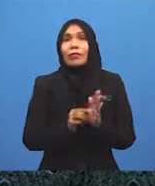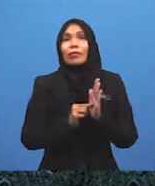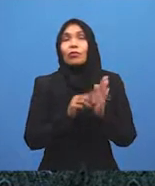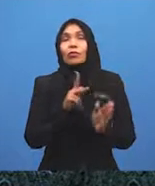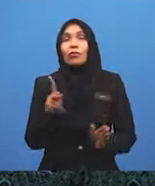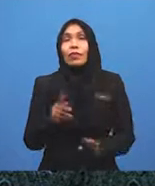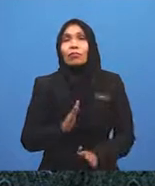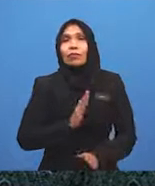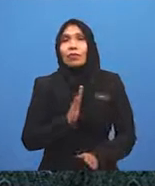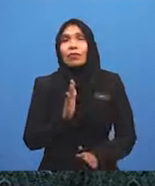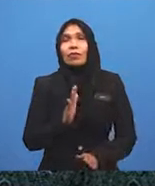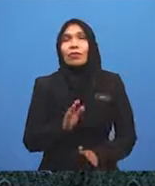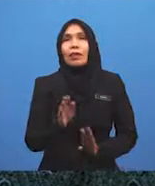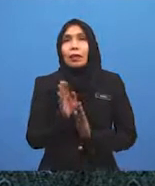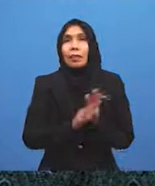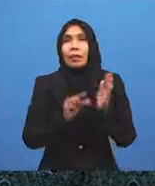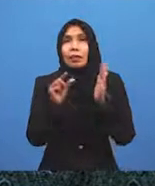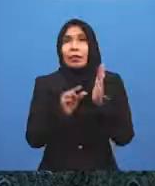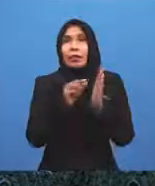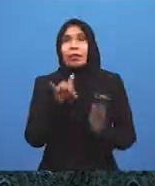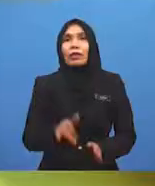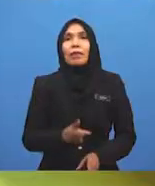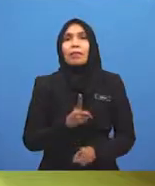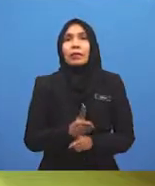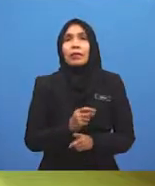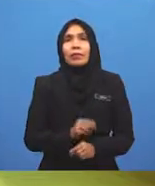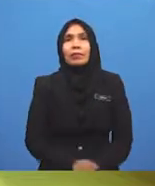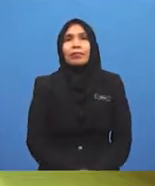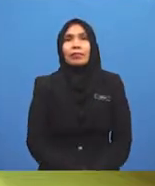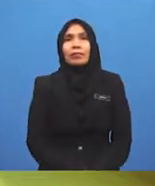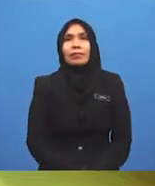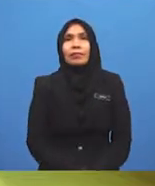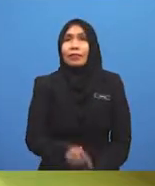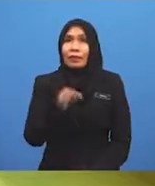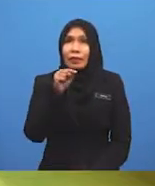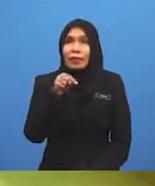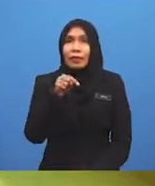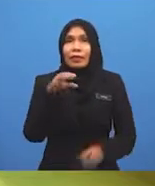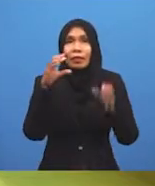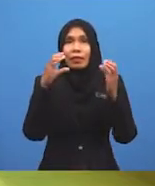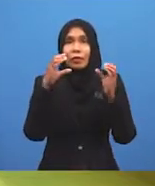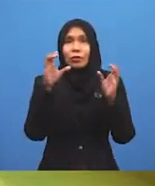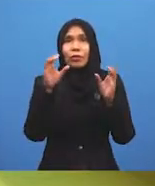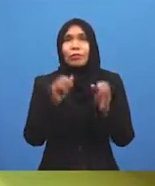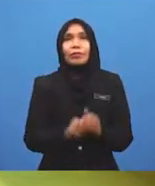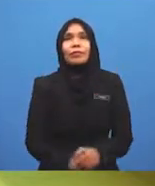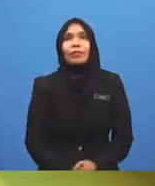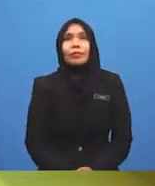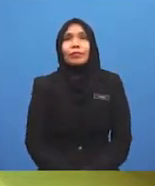adab bergaul yang betul. Di sini, cikgu memperincikan